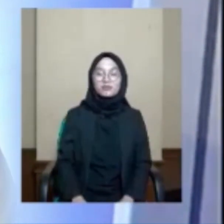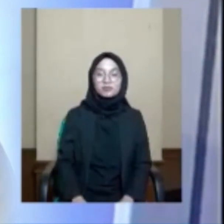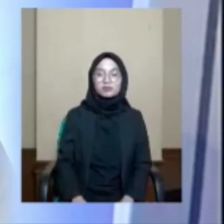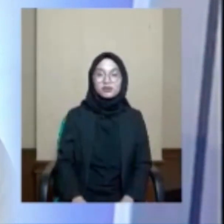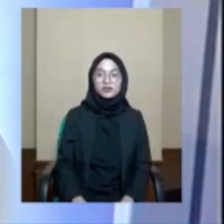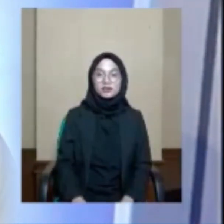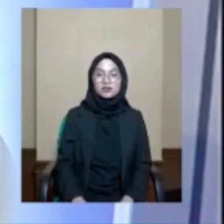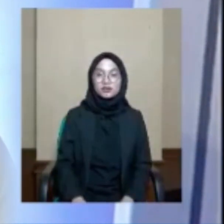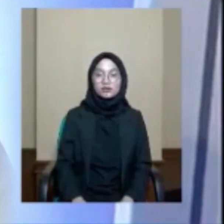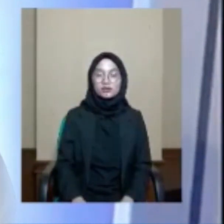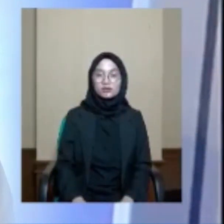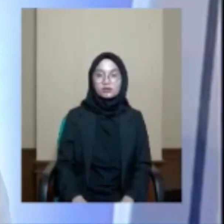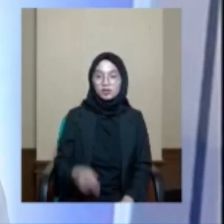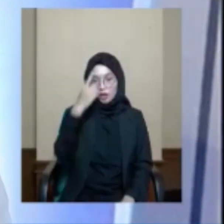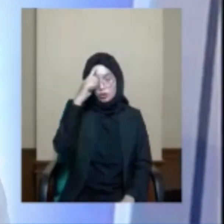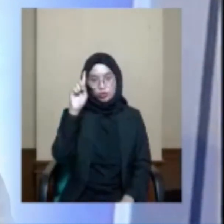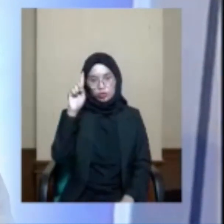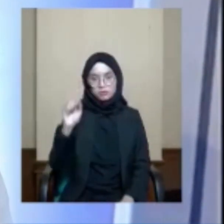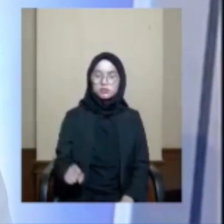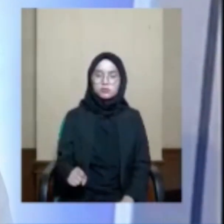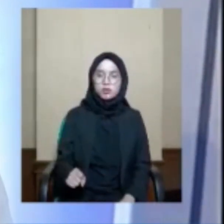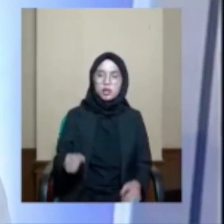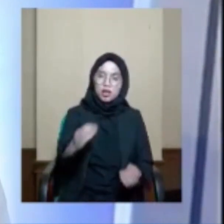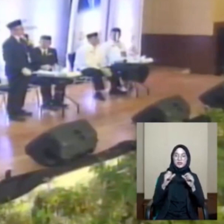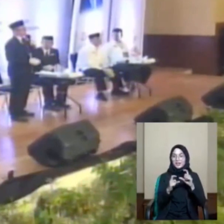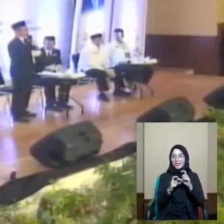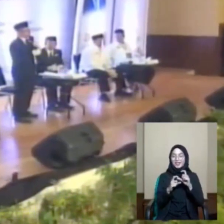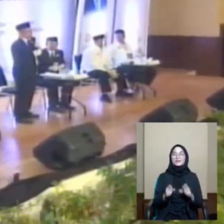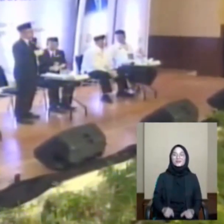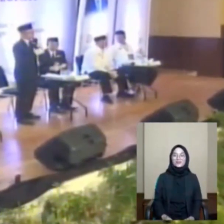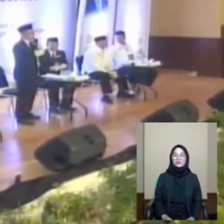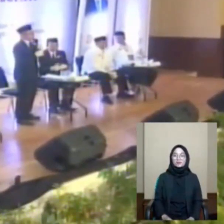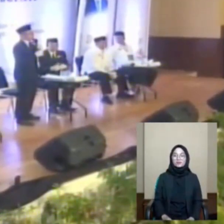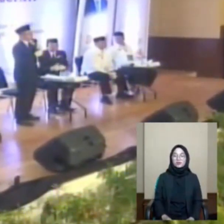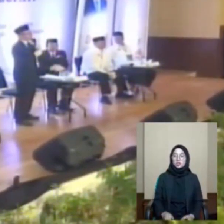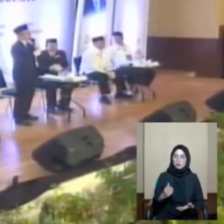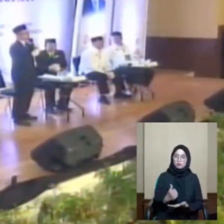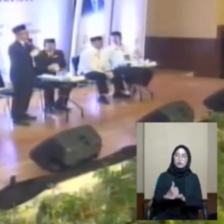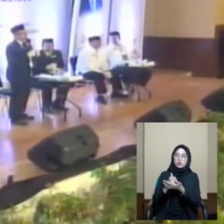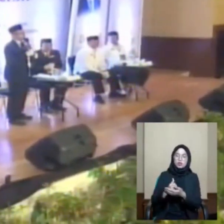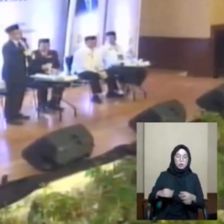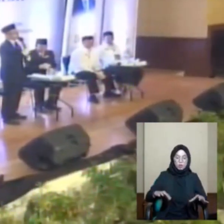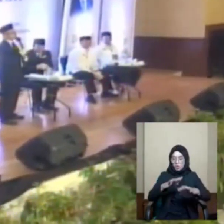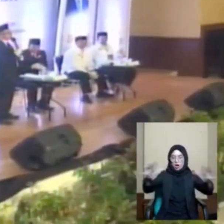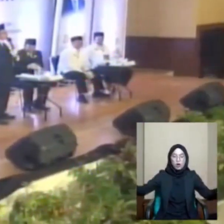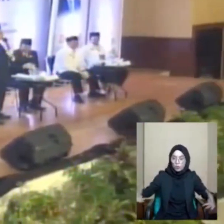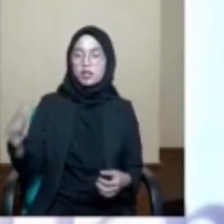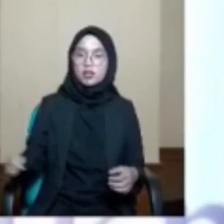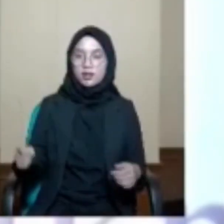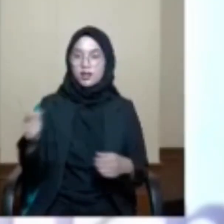Kemudian untuk melaksanakan kehadiran penerjemah bahasa isyarat ini menjadi pelipur bosan menonton debat paslon yang